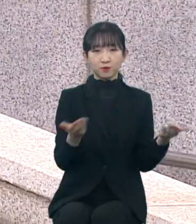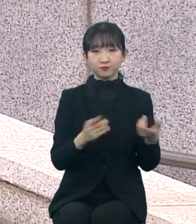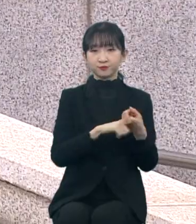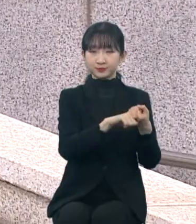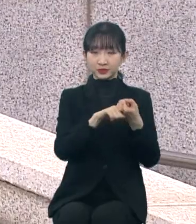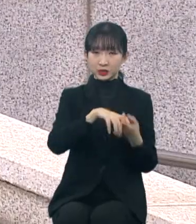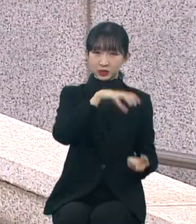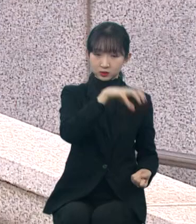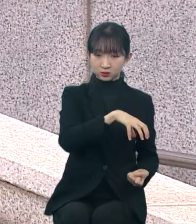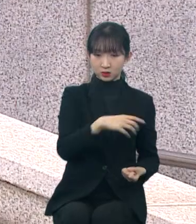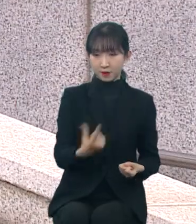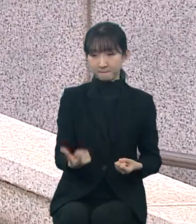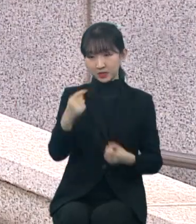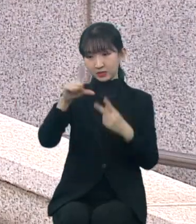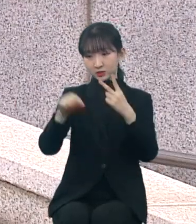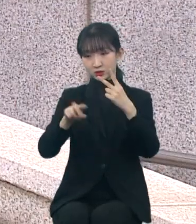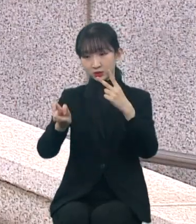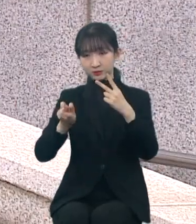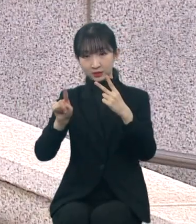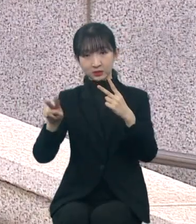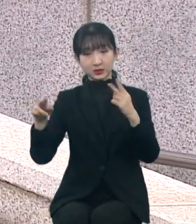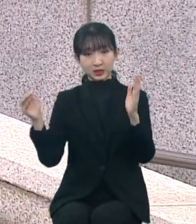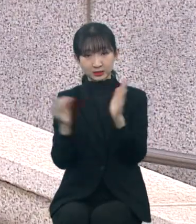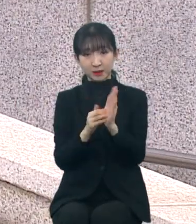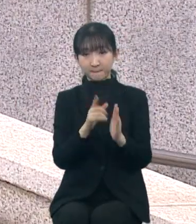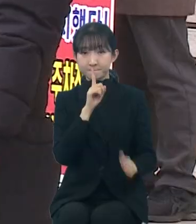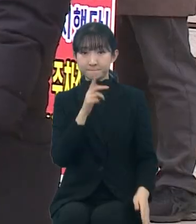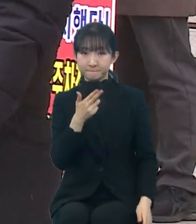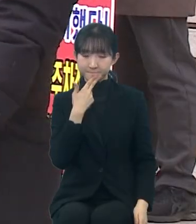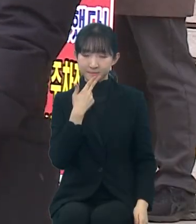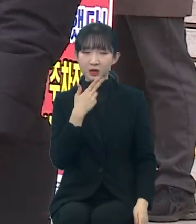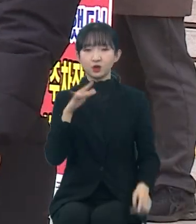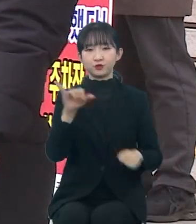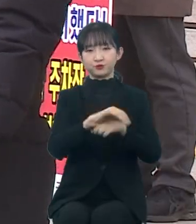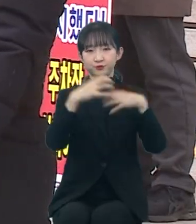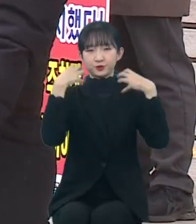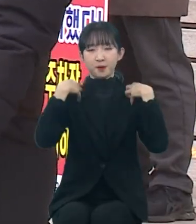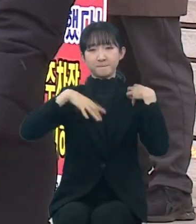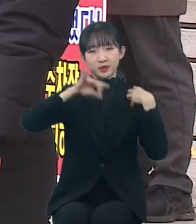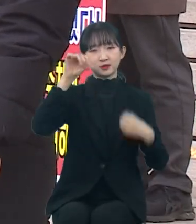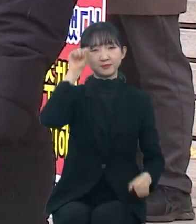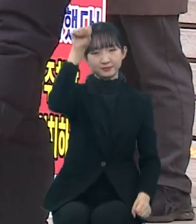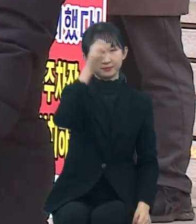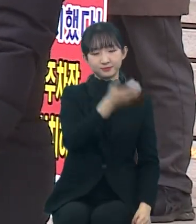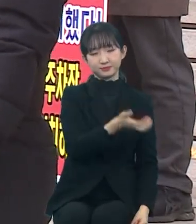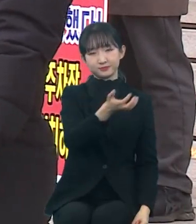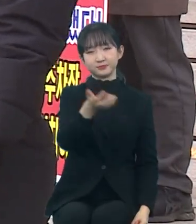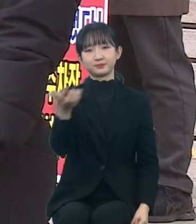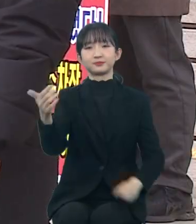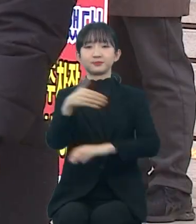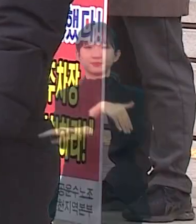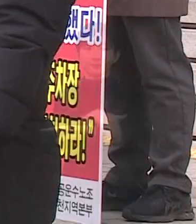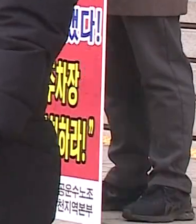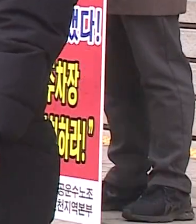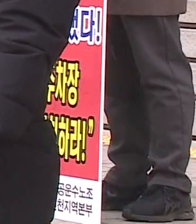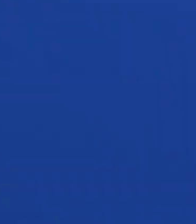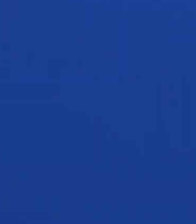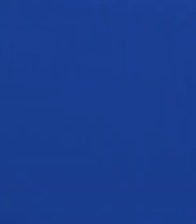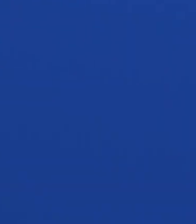입장을 내놓지 않을 경우 연수구청을 시작으로 집회를 열겠다고 밝혔습니다. NIB 뉴스